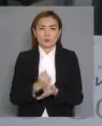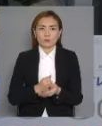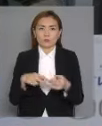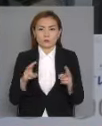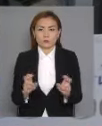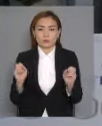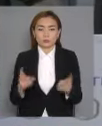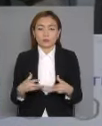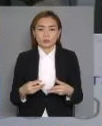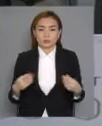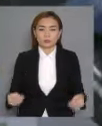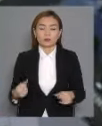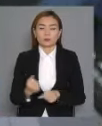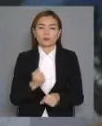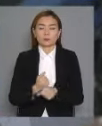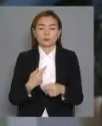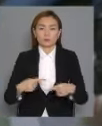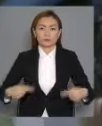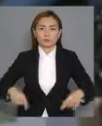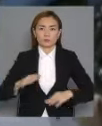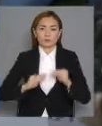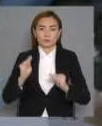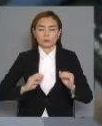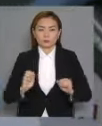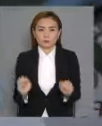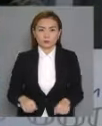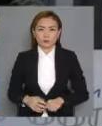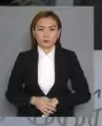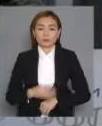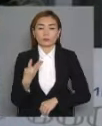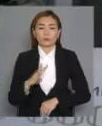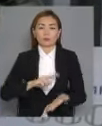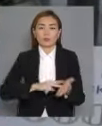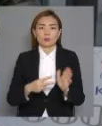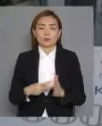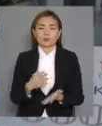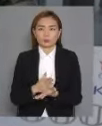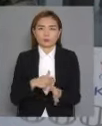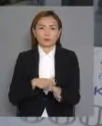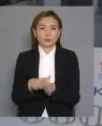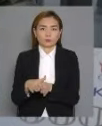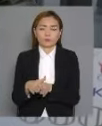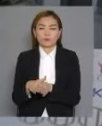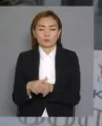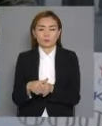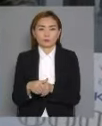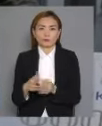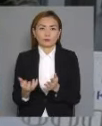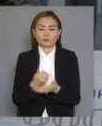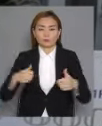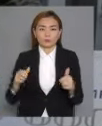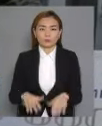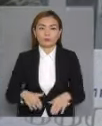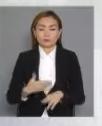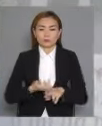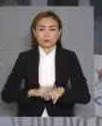арналған төсеніштер, әртүрлі. Негізі 4 жоба болды ойымызда, бірақ іске асырайықшы деп осы нақты осы